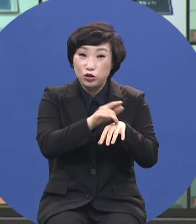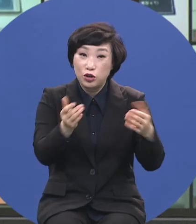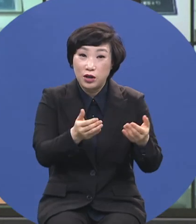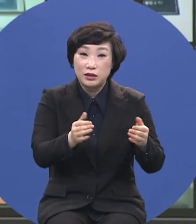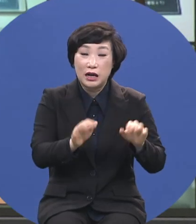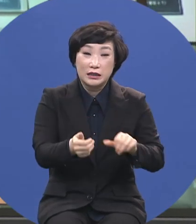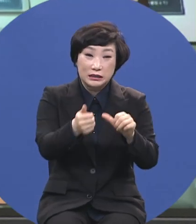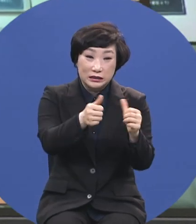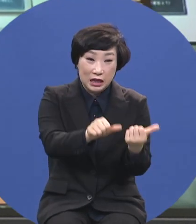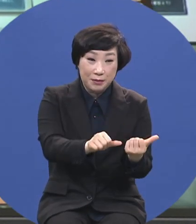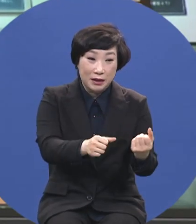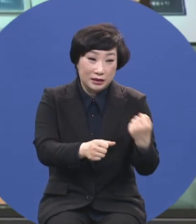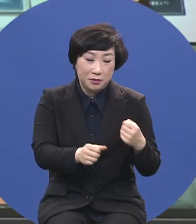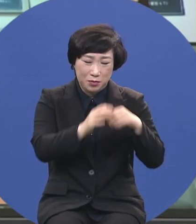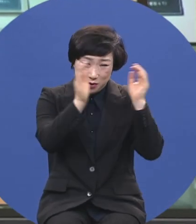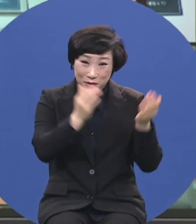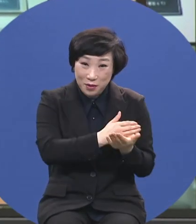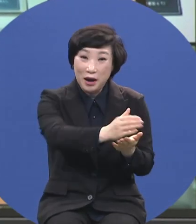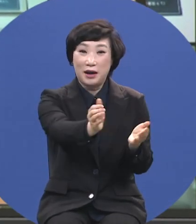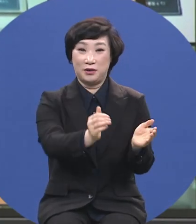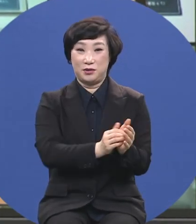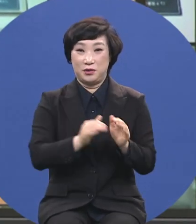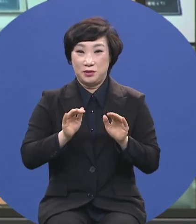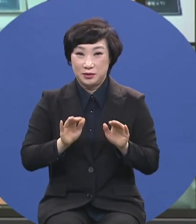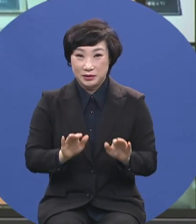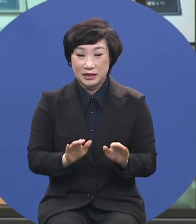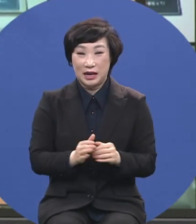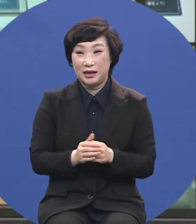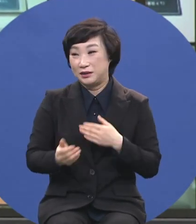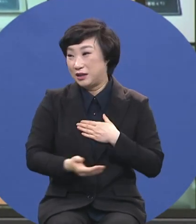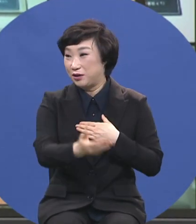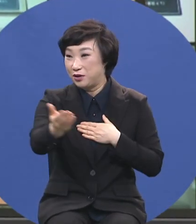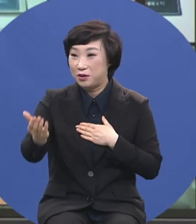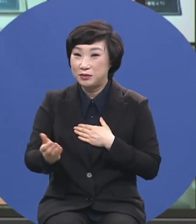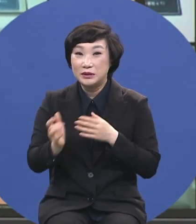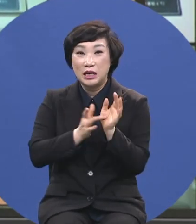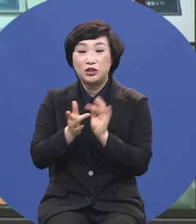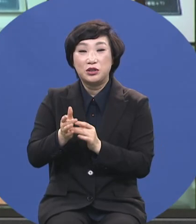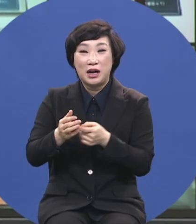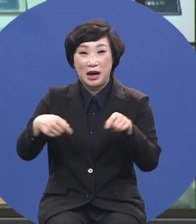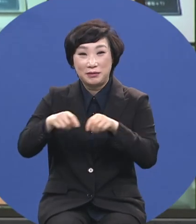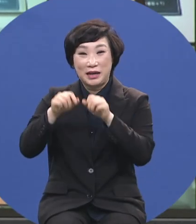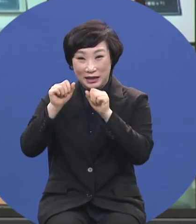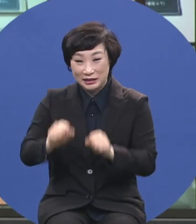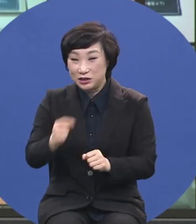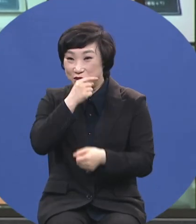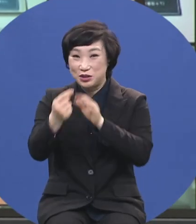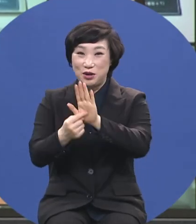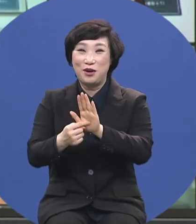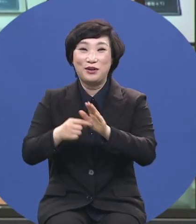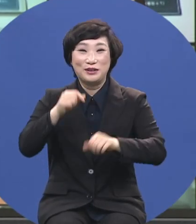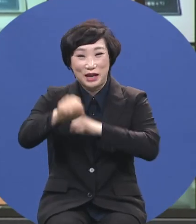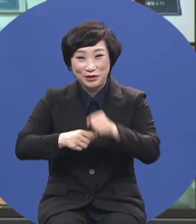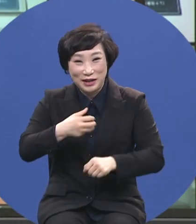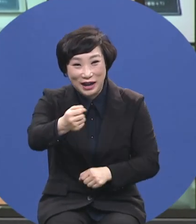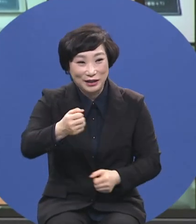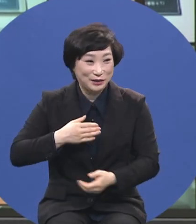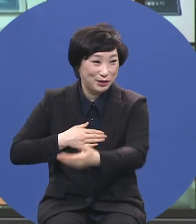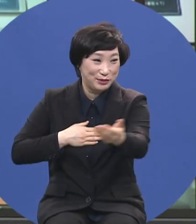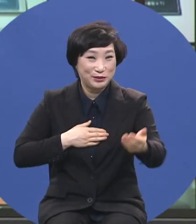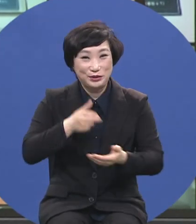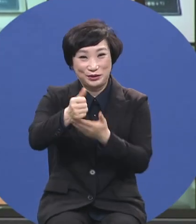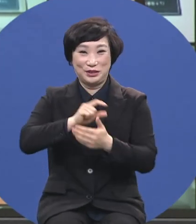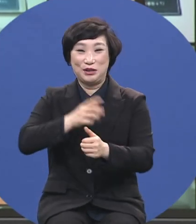귀신 사망의 세력을 몰아내버리고 여러분 예수가 계신 증거로 자유하시기를 주님의 이름으로